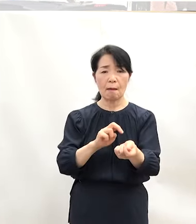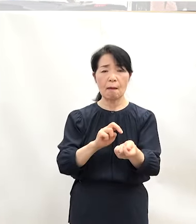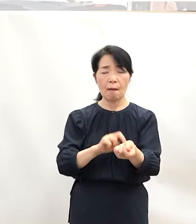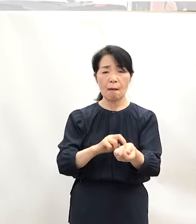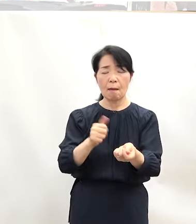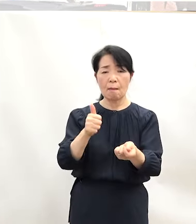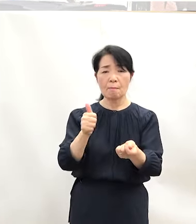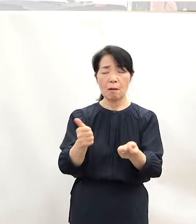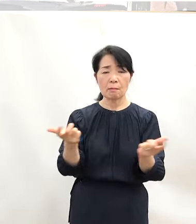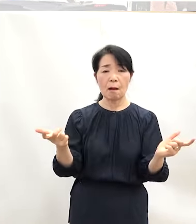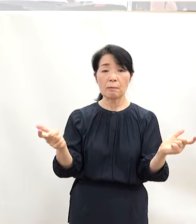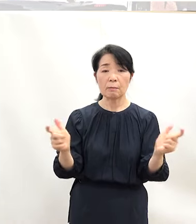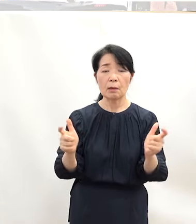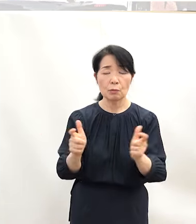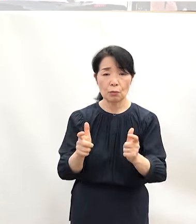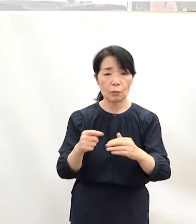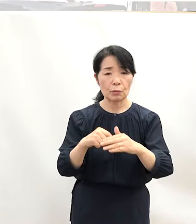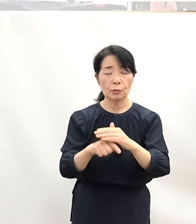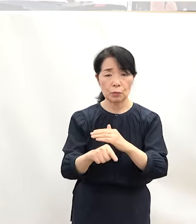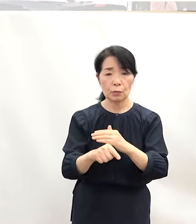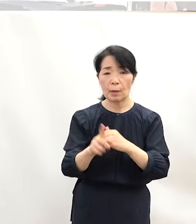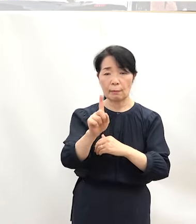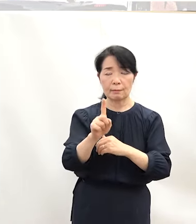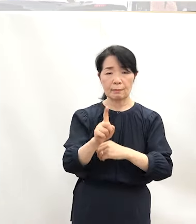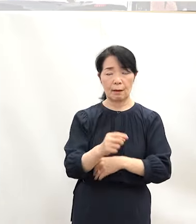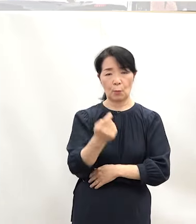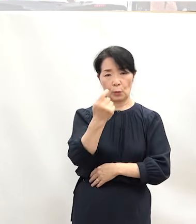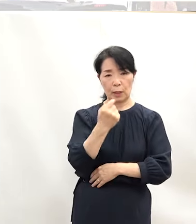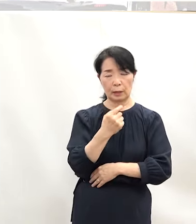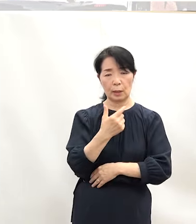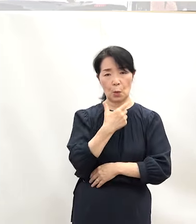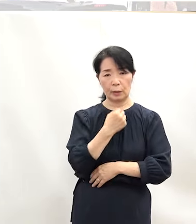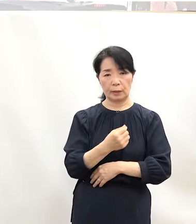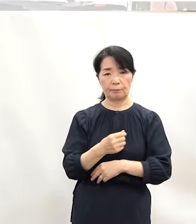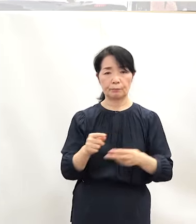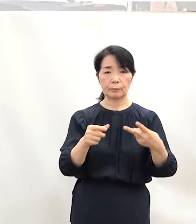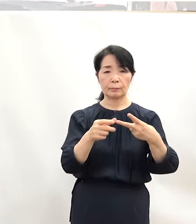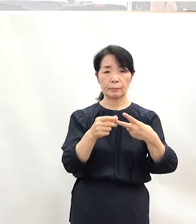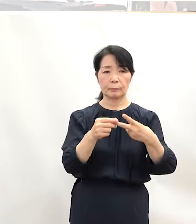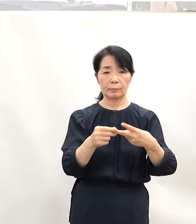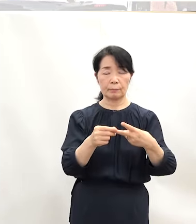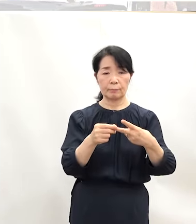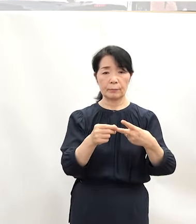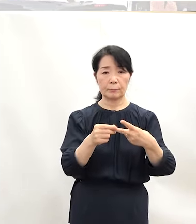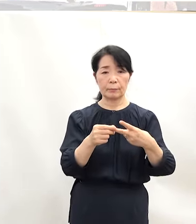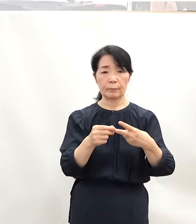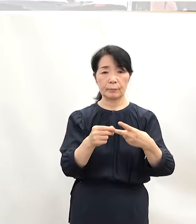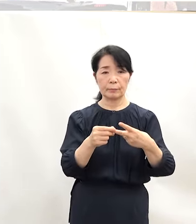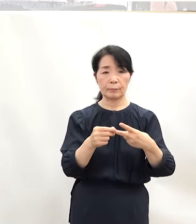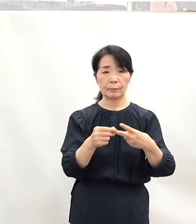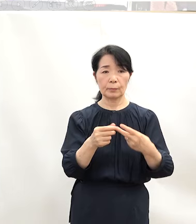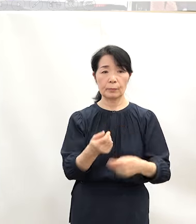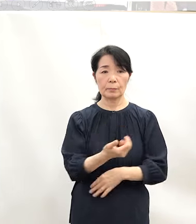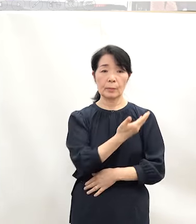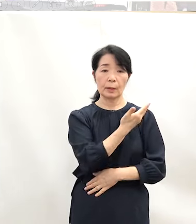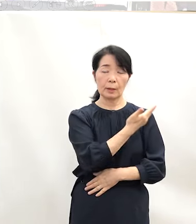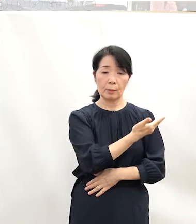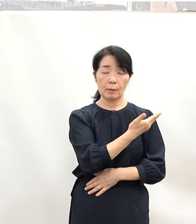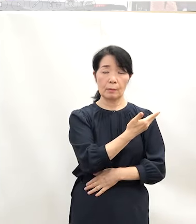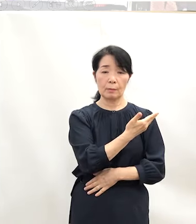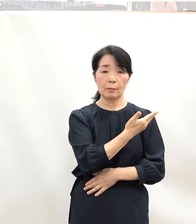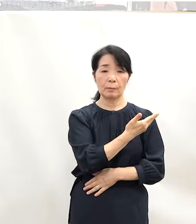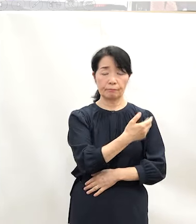を市の方で捉えていらっしゃったら教えていただきたいのが1つで、もう1つが 今まで減少というのはこれですね。 あ、そうです。当番医の方、は